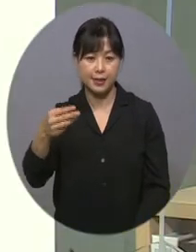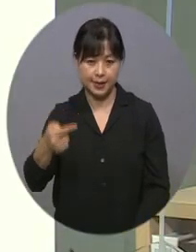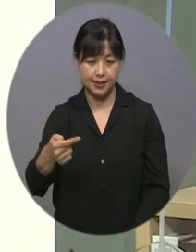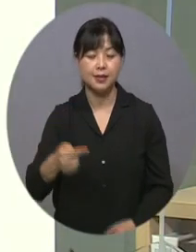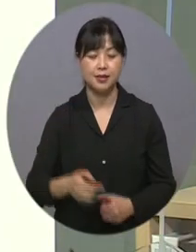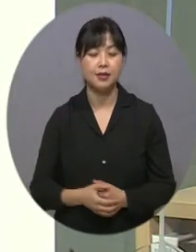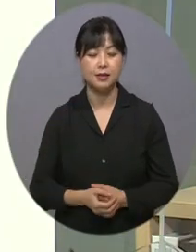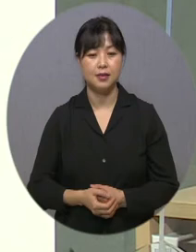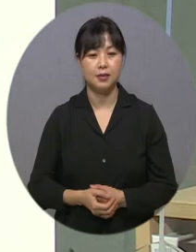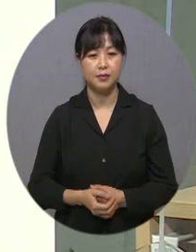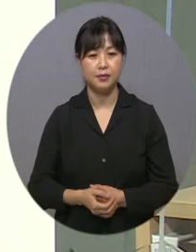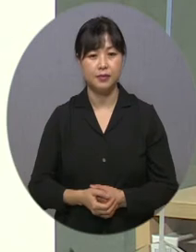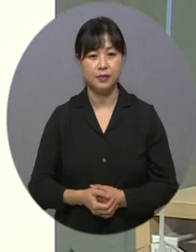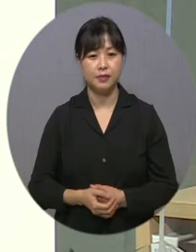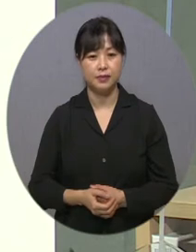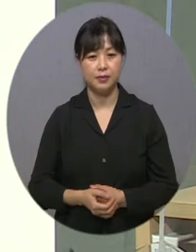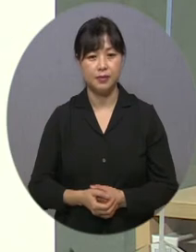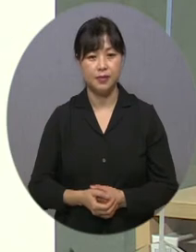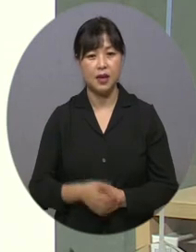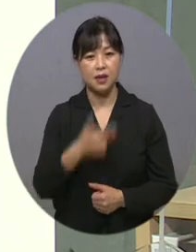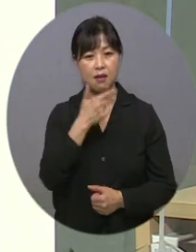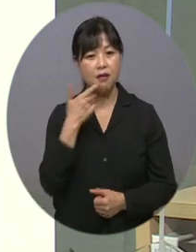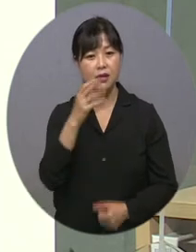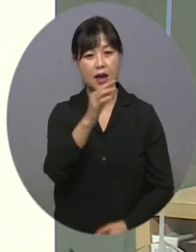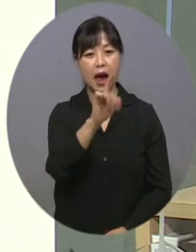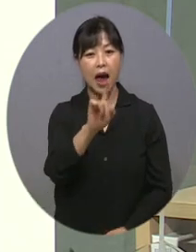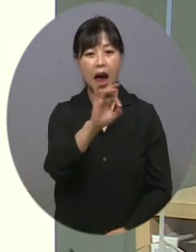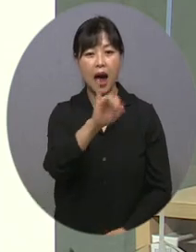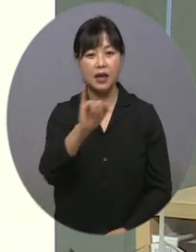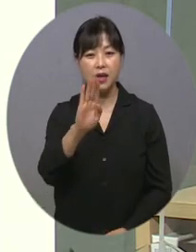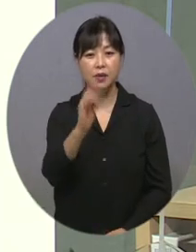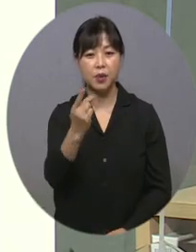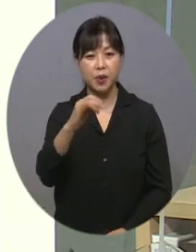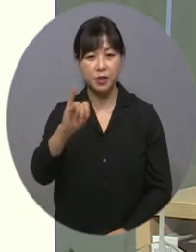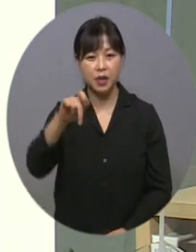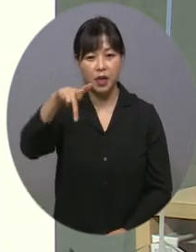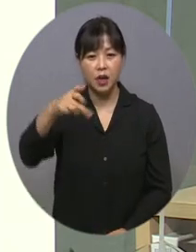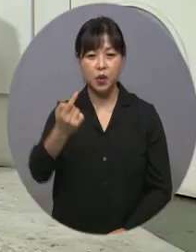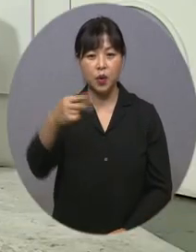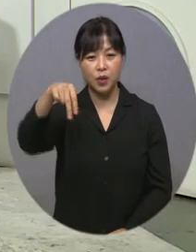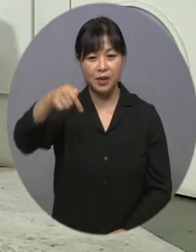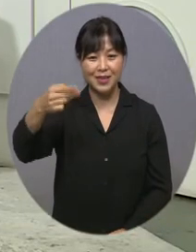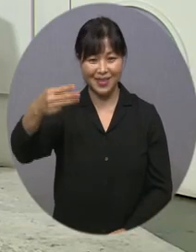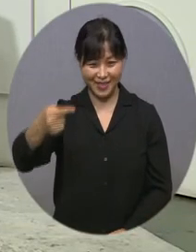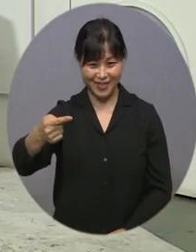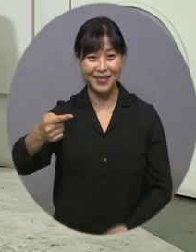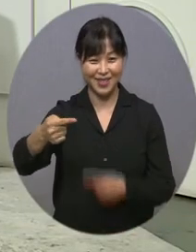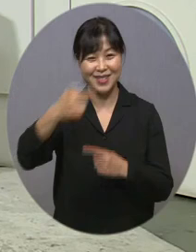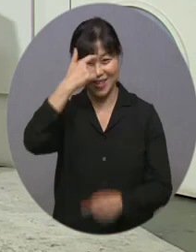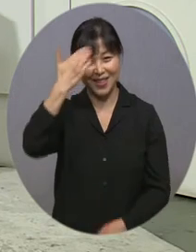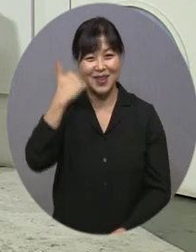코트디부아르. 영어로 이제 아이보리 코스트라고 보통 옛날에 그랬죠. 예, 상하 해안의 아이보리 코스트.